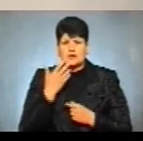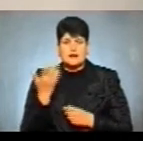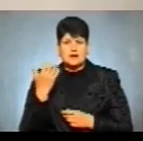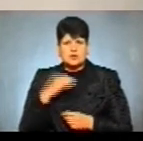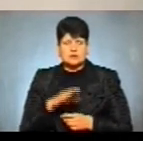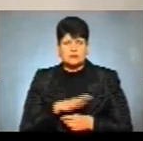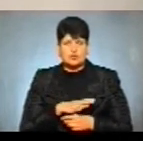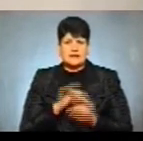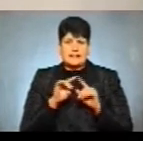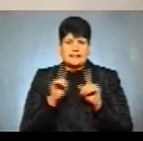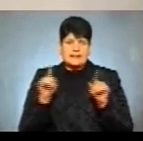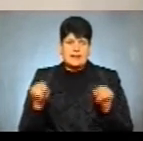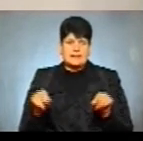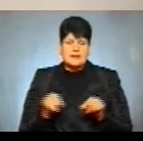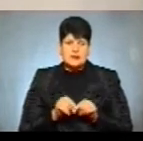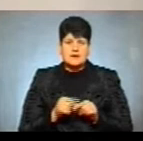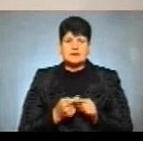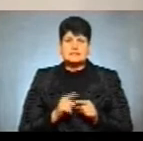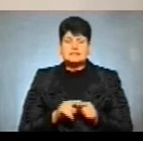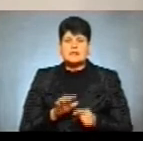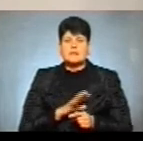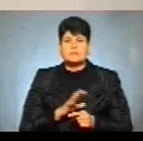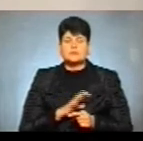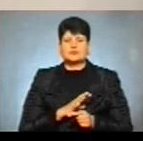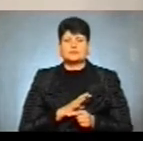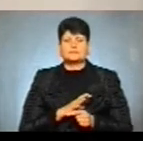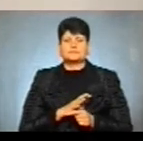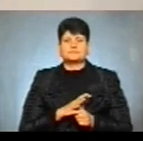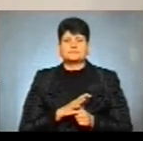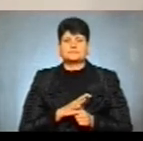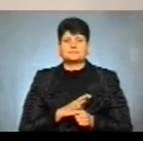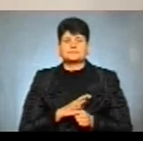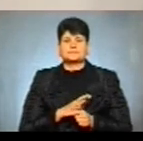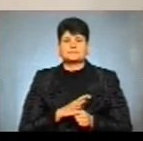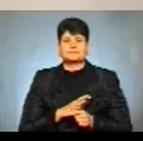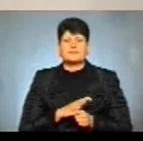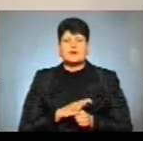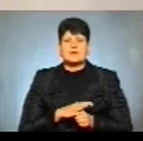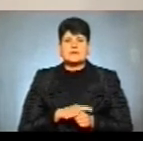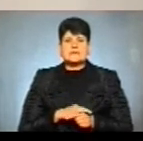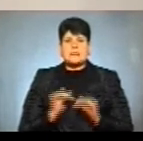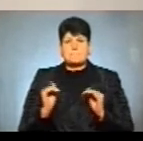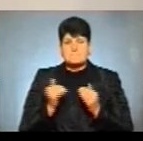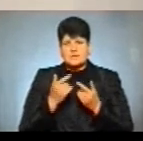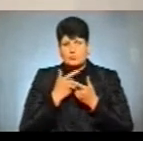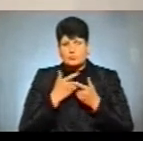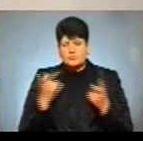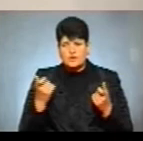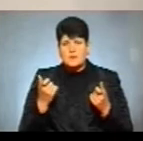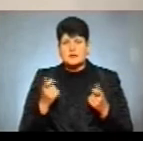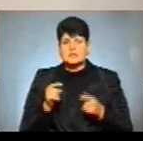паперові декларації, це було мінімум інформації, щоб їх побачити. Запитами і мінімум інформації там